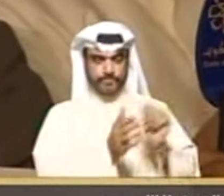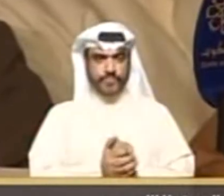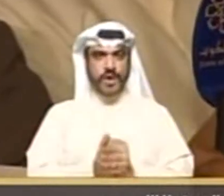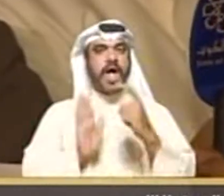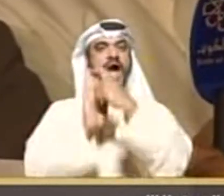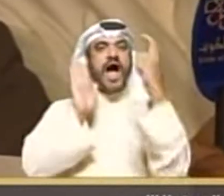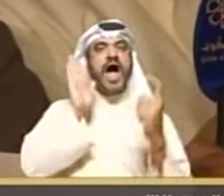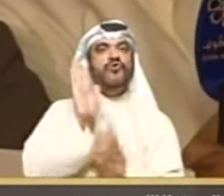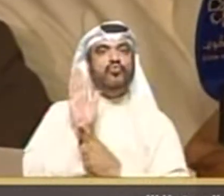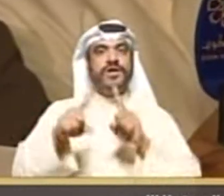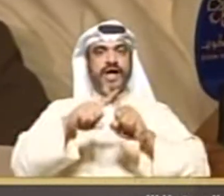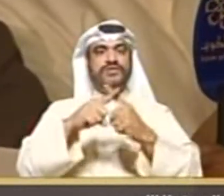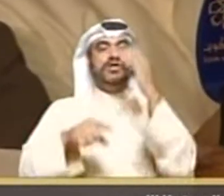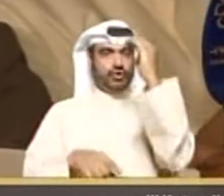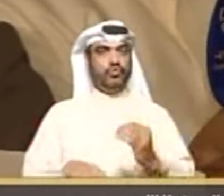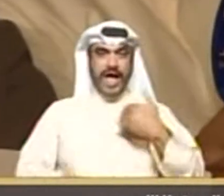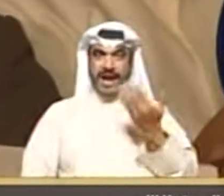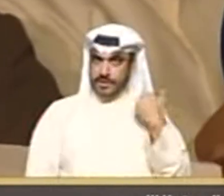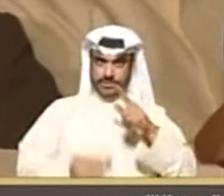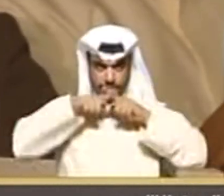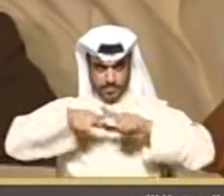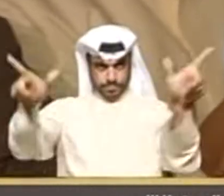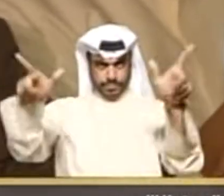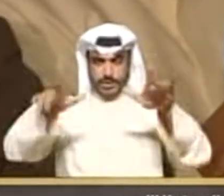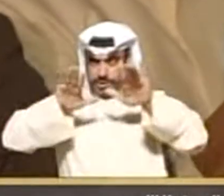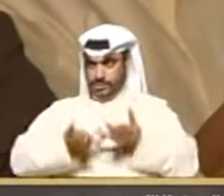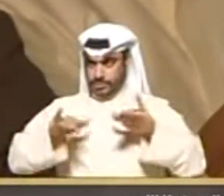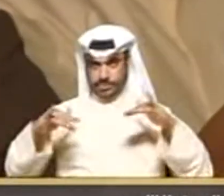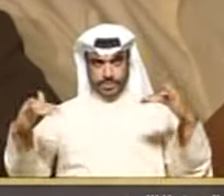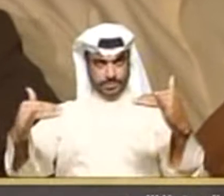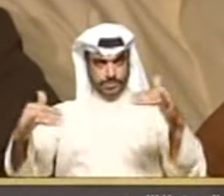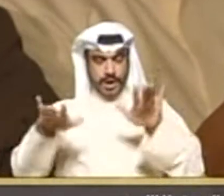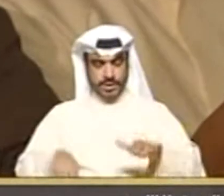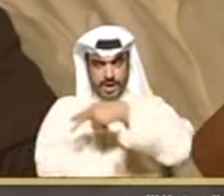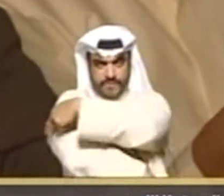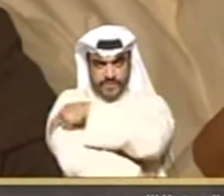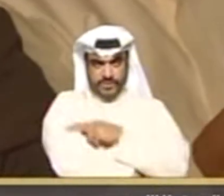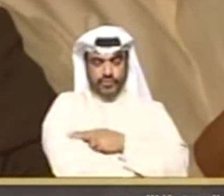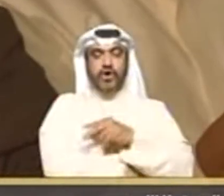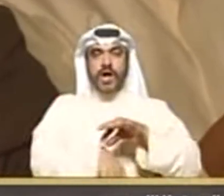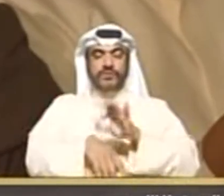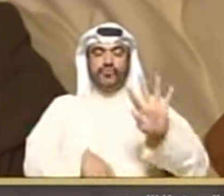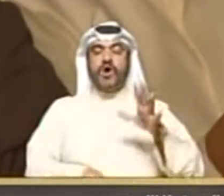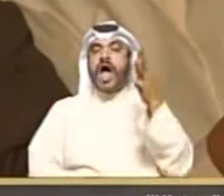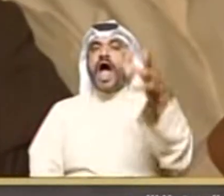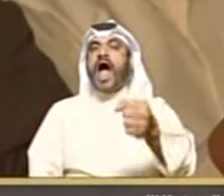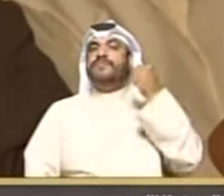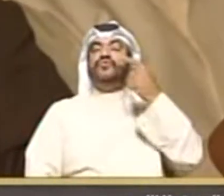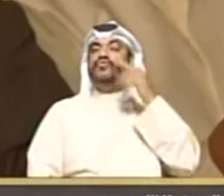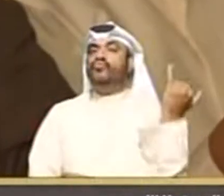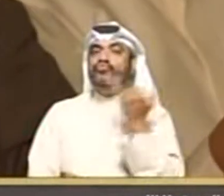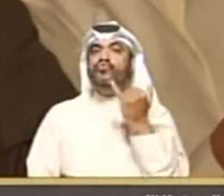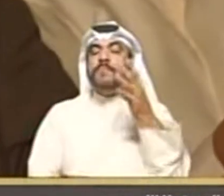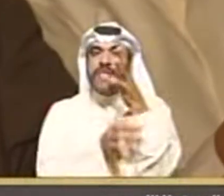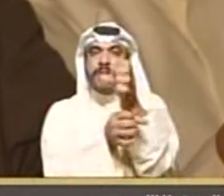شك مثل ما ذكرت في كلمتي داخل المجلس بأن كل من هو جالس على كرسي قاعة عبد الله السالم حريص على مصلحة الكويت، ويجب أن لا